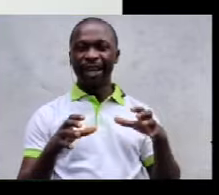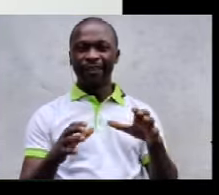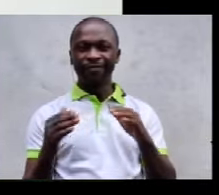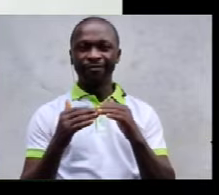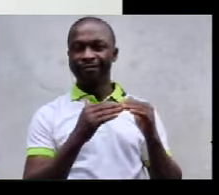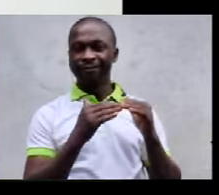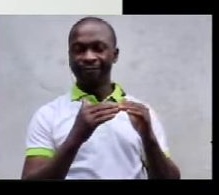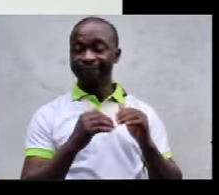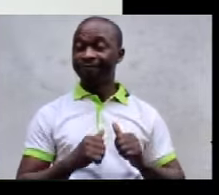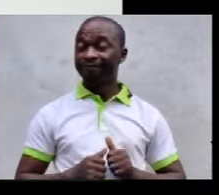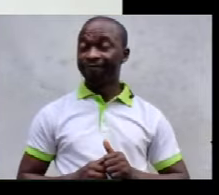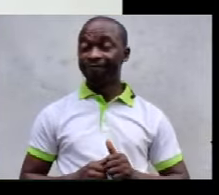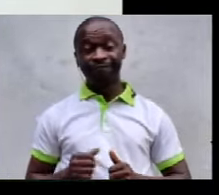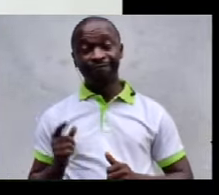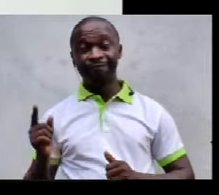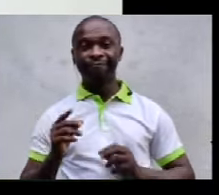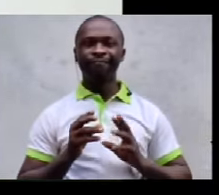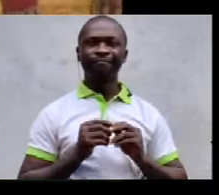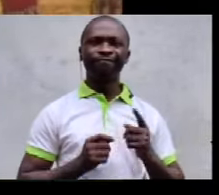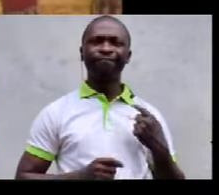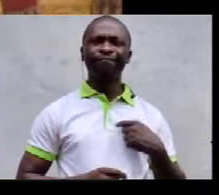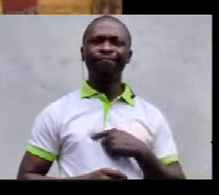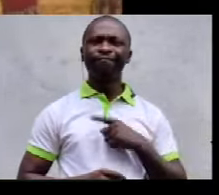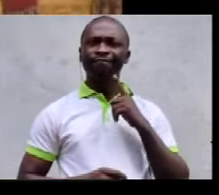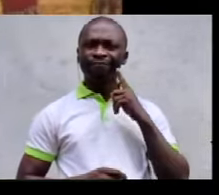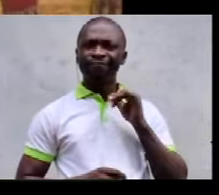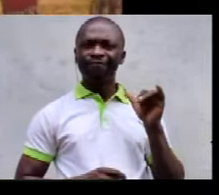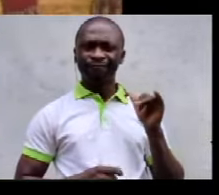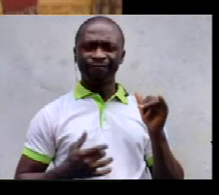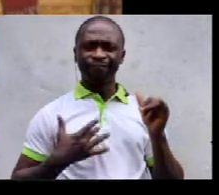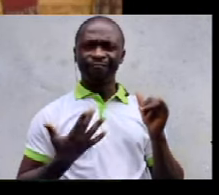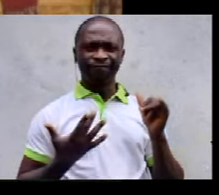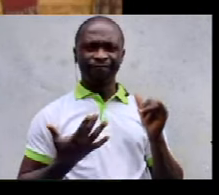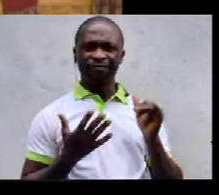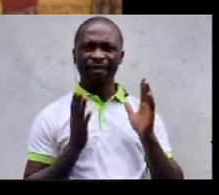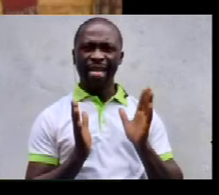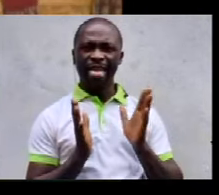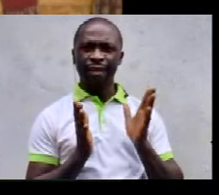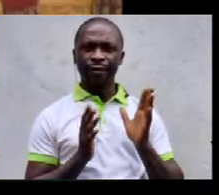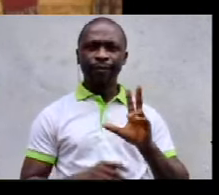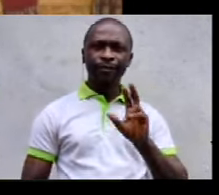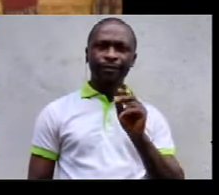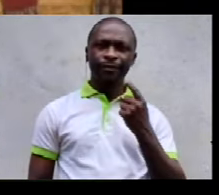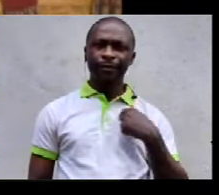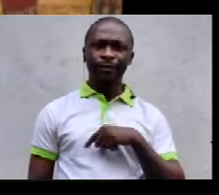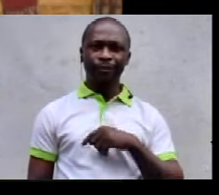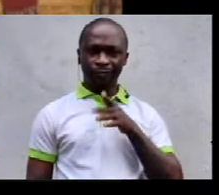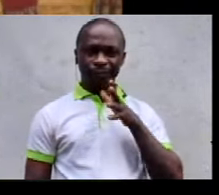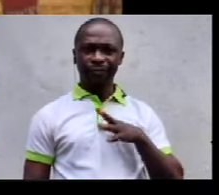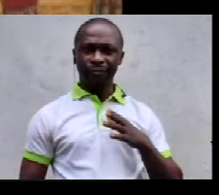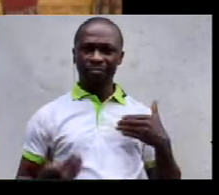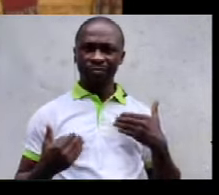s'approprier ce qui leur est dû. Nous sommes des femmes, c'est vrai, c'est à nous de prendre aussi nos responsabilités. Mais est-ce que nous, les femmes, nous